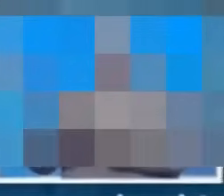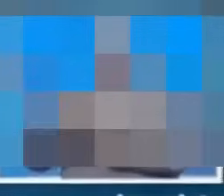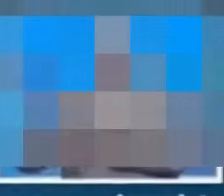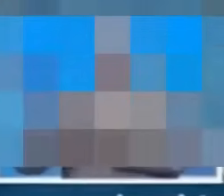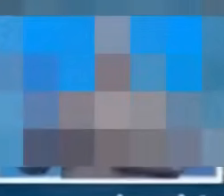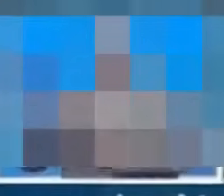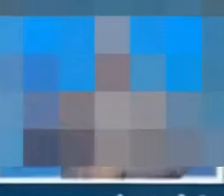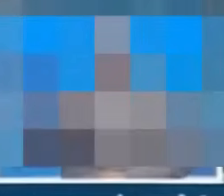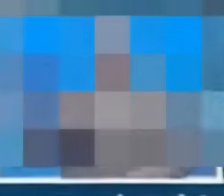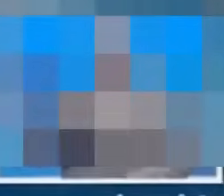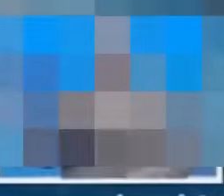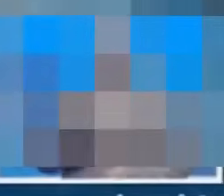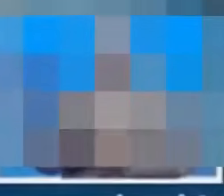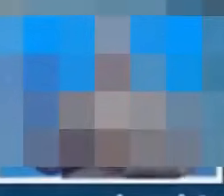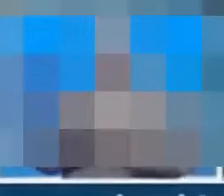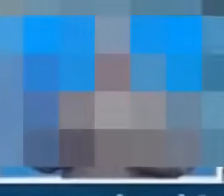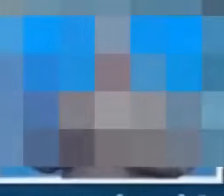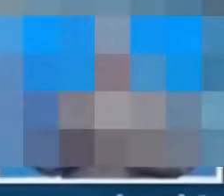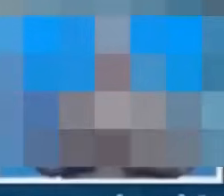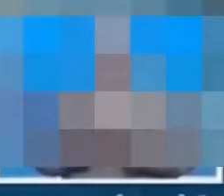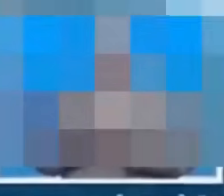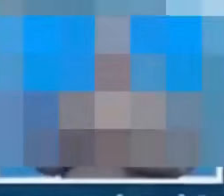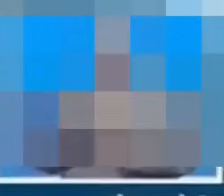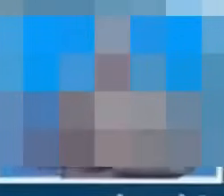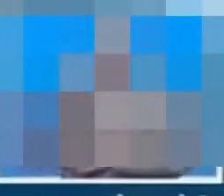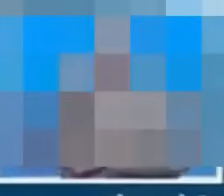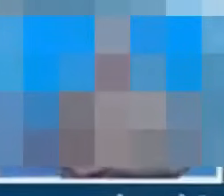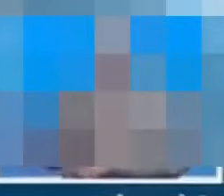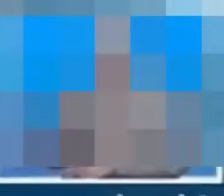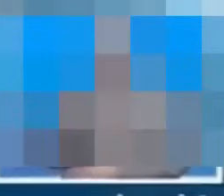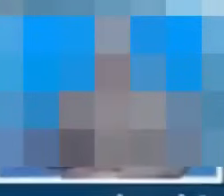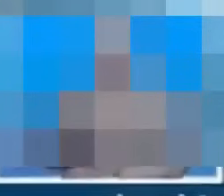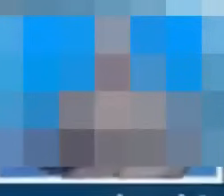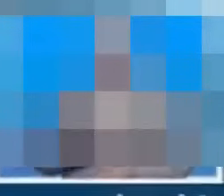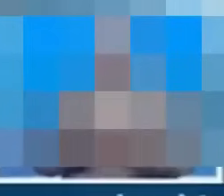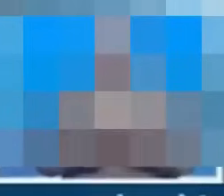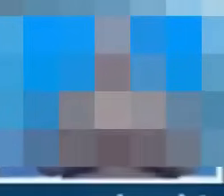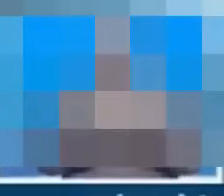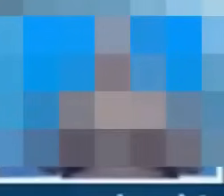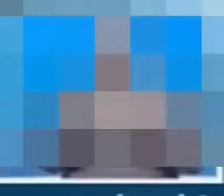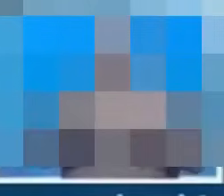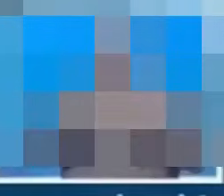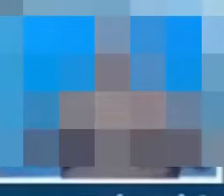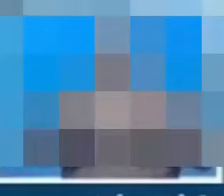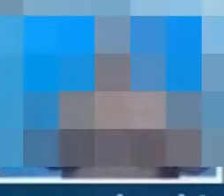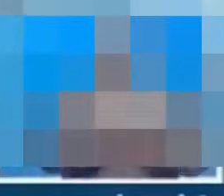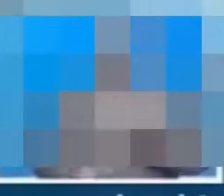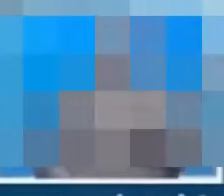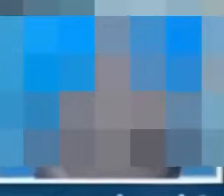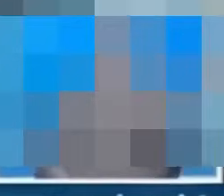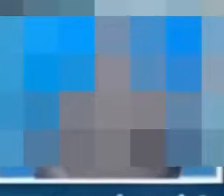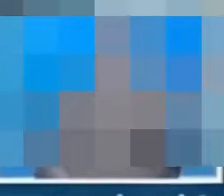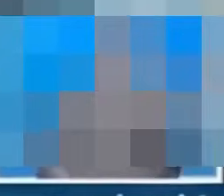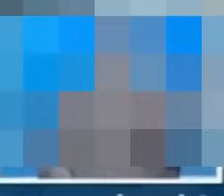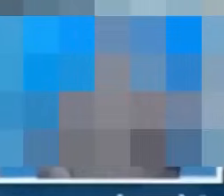القطاع، والذي استهدف المنطقة الوسطى ومحيط مسجد أبو داود في مخيم 2 بالنصيرات. بينما